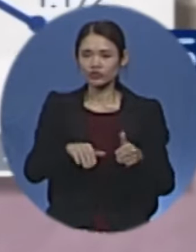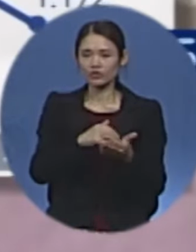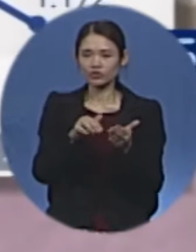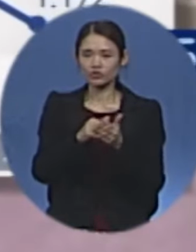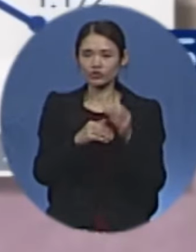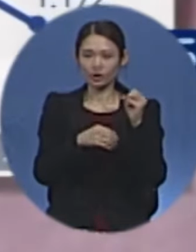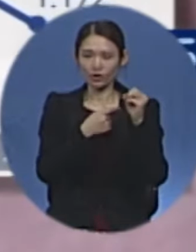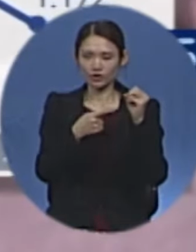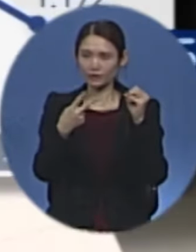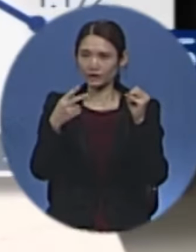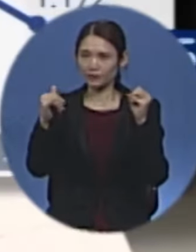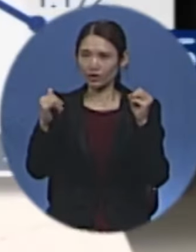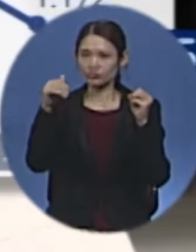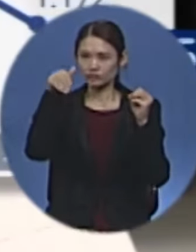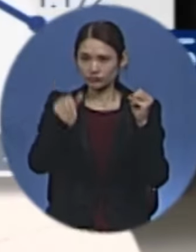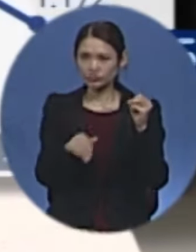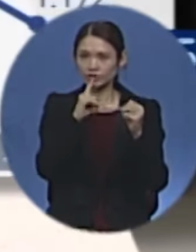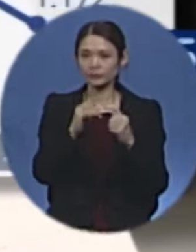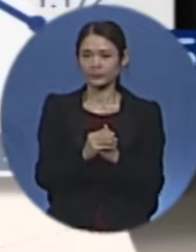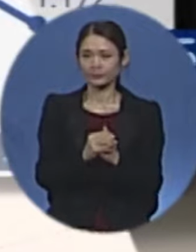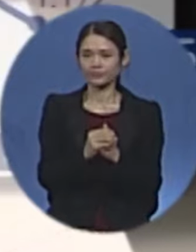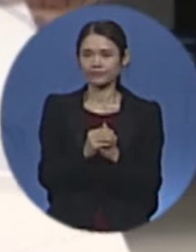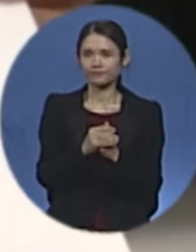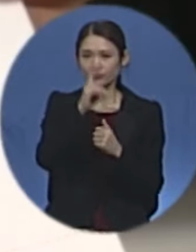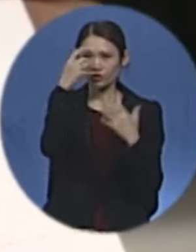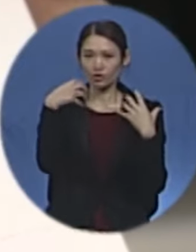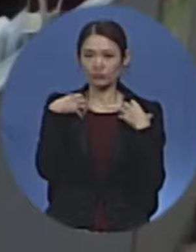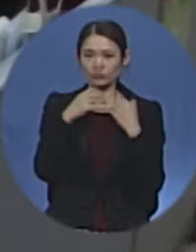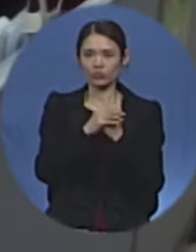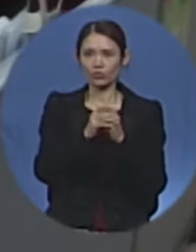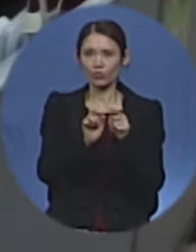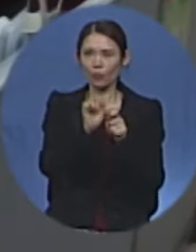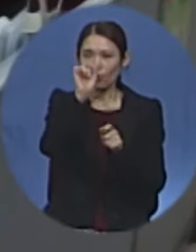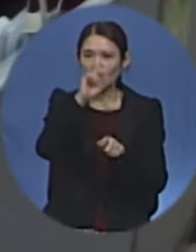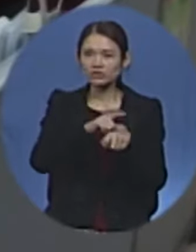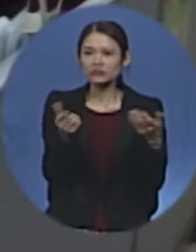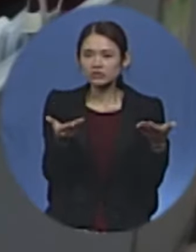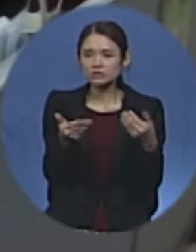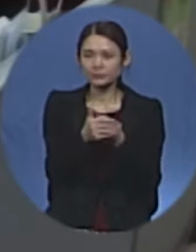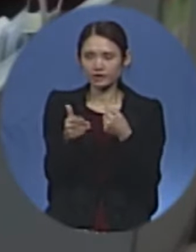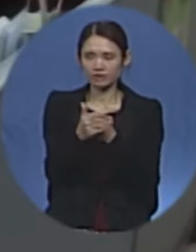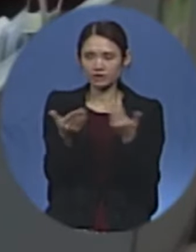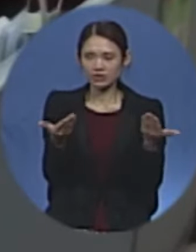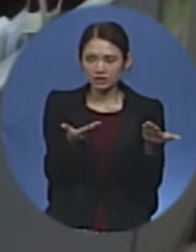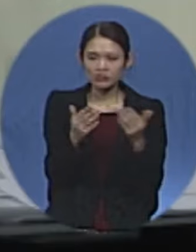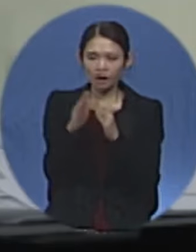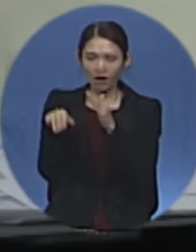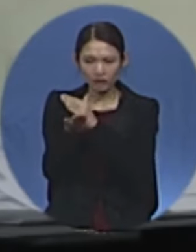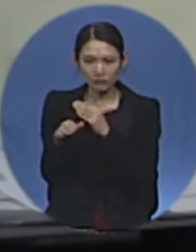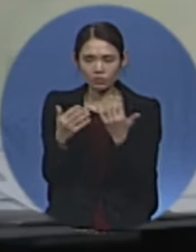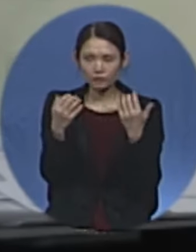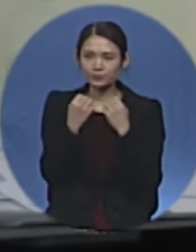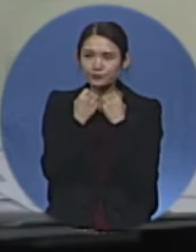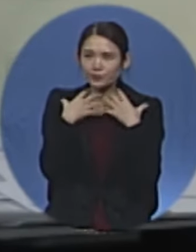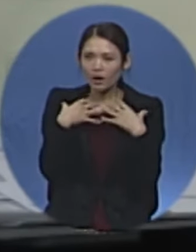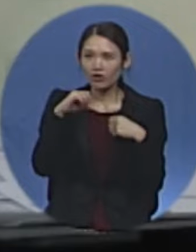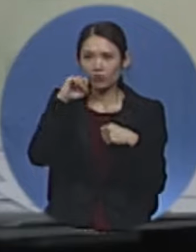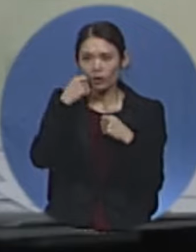0.2명 넘게 뚝 떨어졌습니다. 정부는 장시간 근로 탓에 일과 가정을 모두 챙기기 어려운 사회